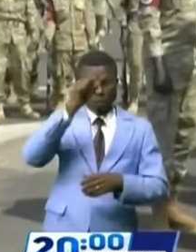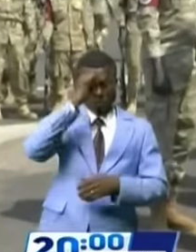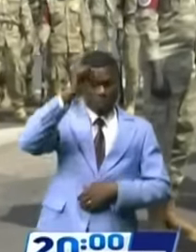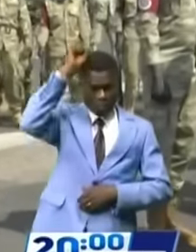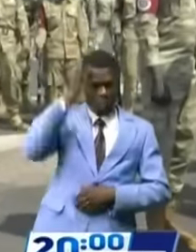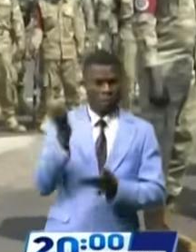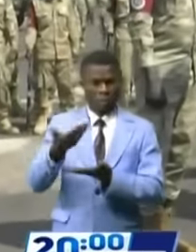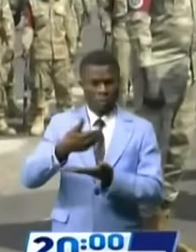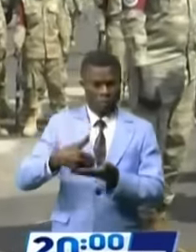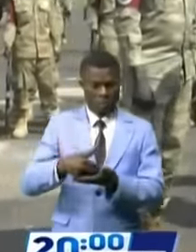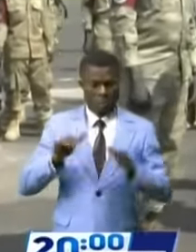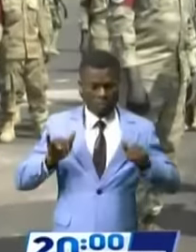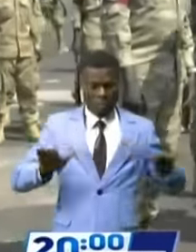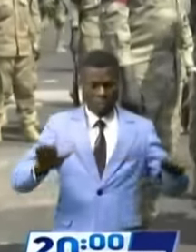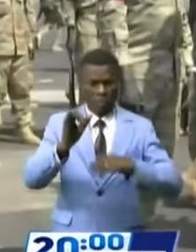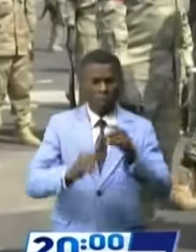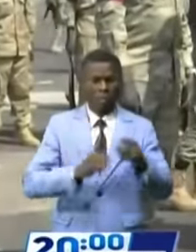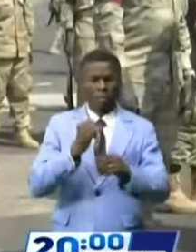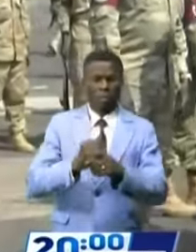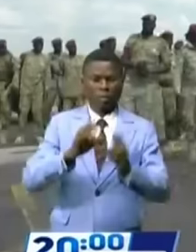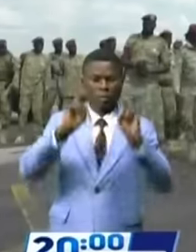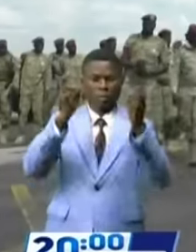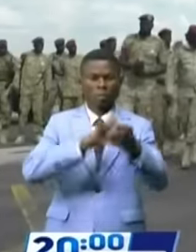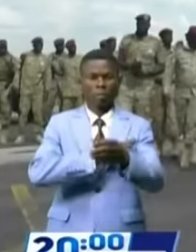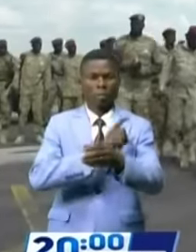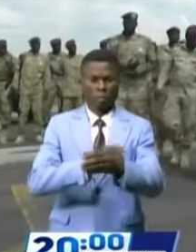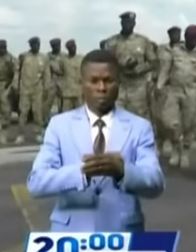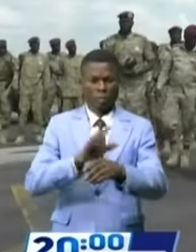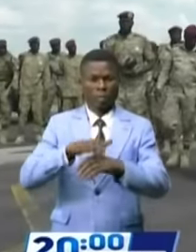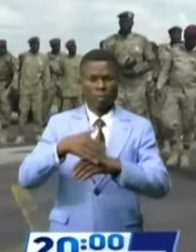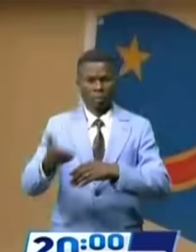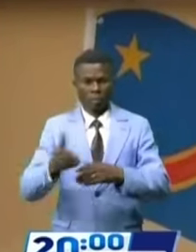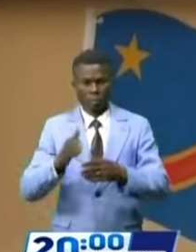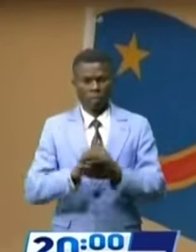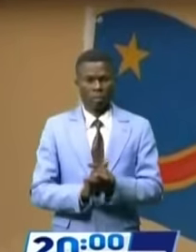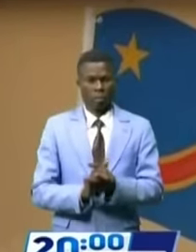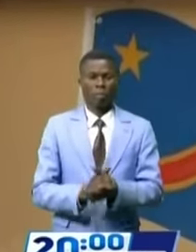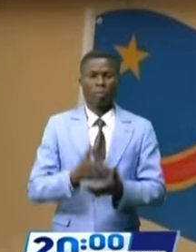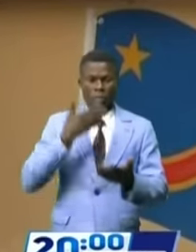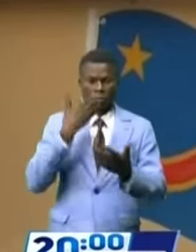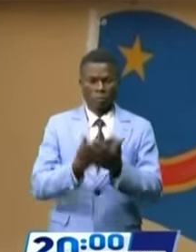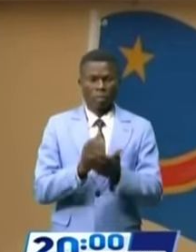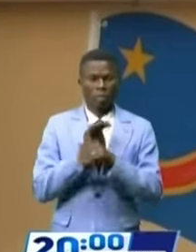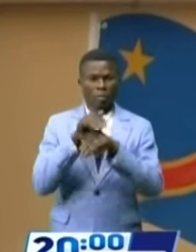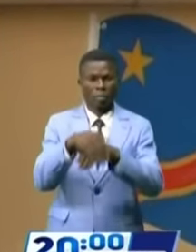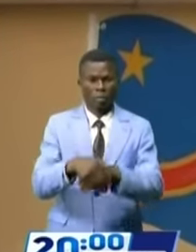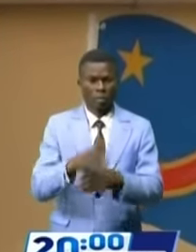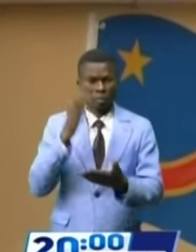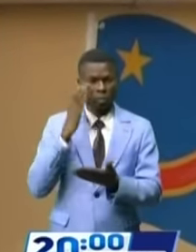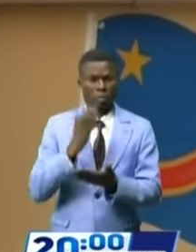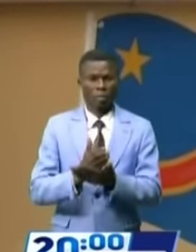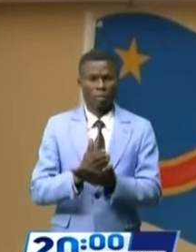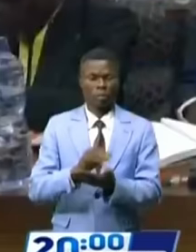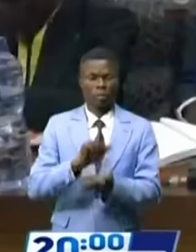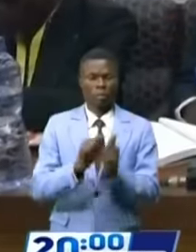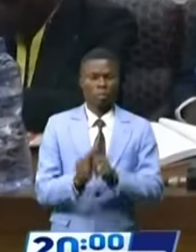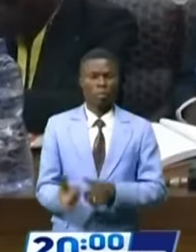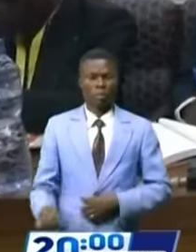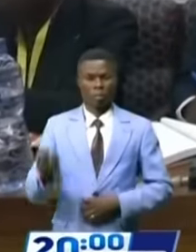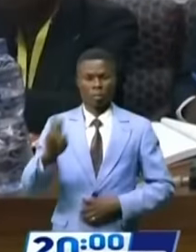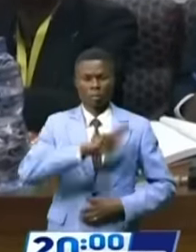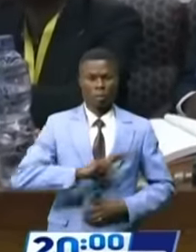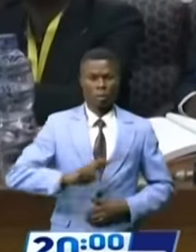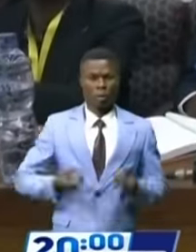pays d'origine par l'aéroport international de Goma. Et enfin, ils vont mieux contribuer à lutter contre la corruption en